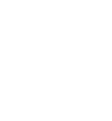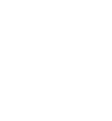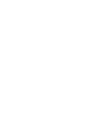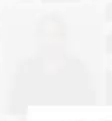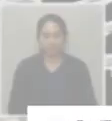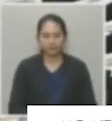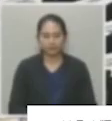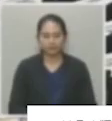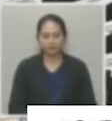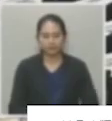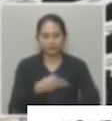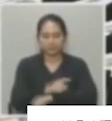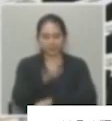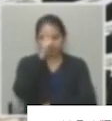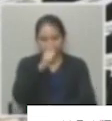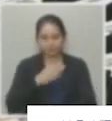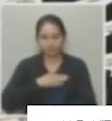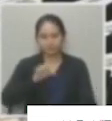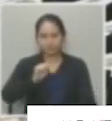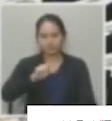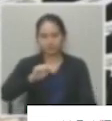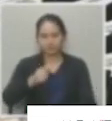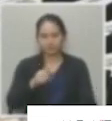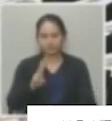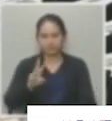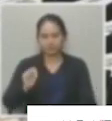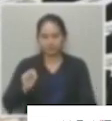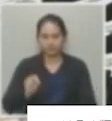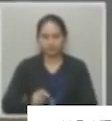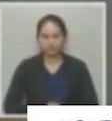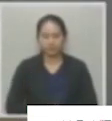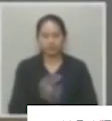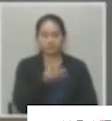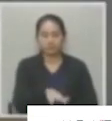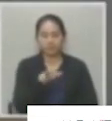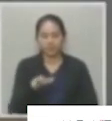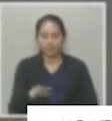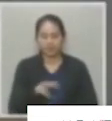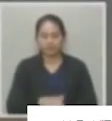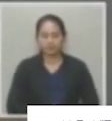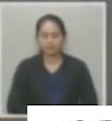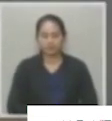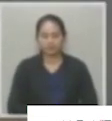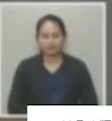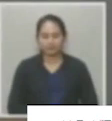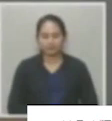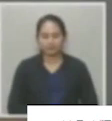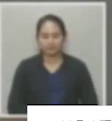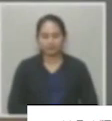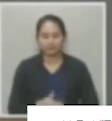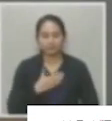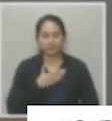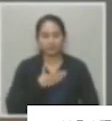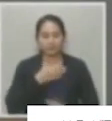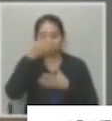กลับเรียนท่านประธานผมสงวนพงษ์มณีเพื่อไทยจังหวัดลำพูนท่านประธานครับผมเองเป็นคนสนใ